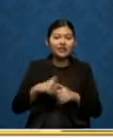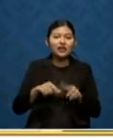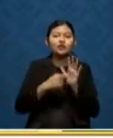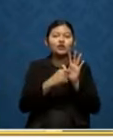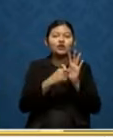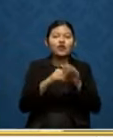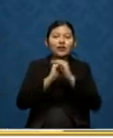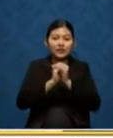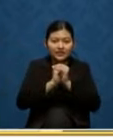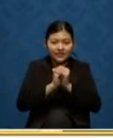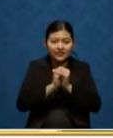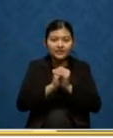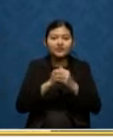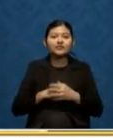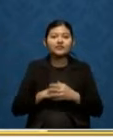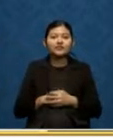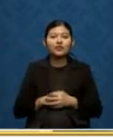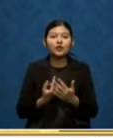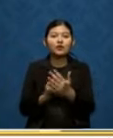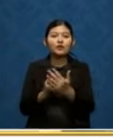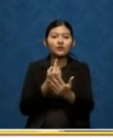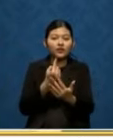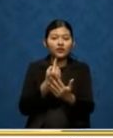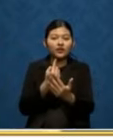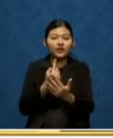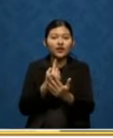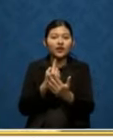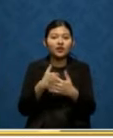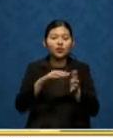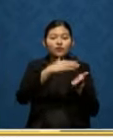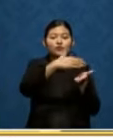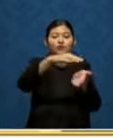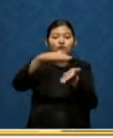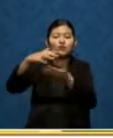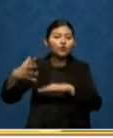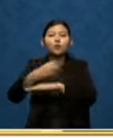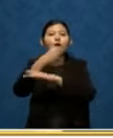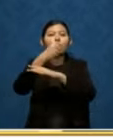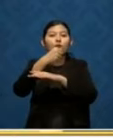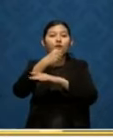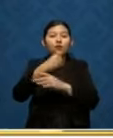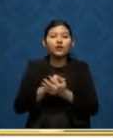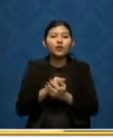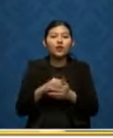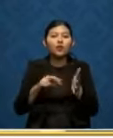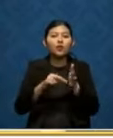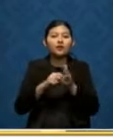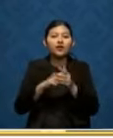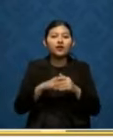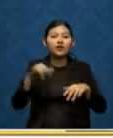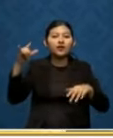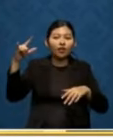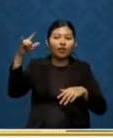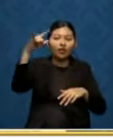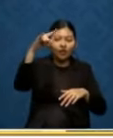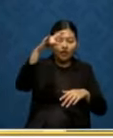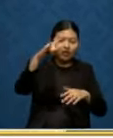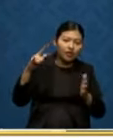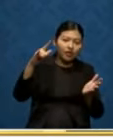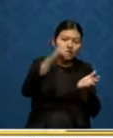จีนเนี่ยตัวแทนของผู้นำส่งเนี่ยเขาเหมาขากู้หมายความว่าใต้ท้องเครื่องบินที่ลงที่ภูเก็ต